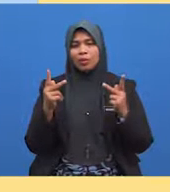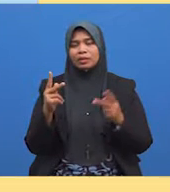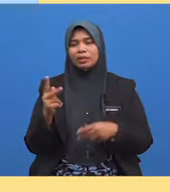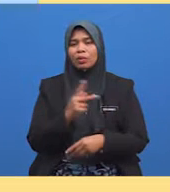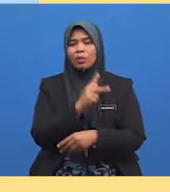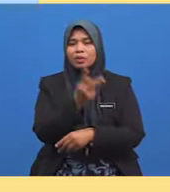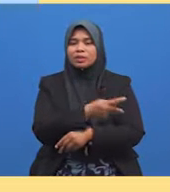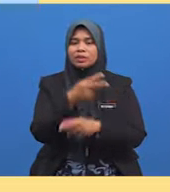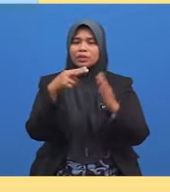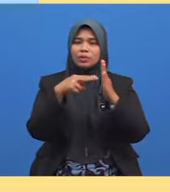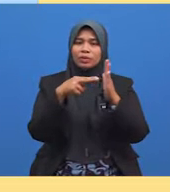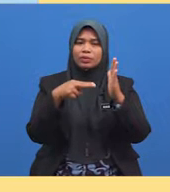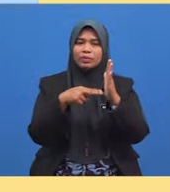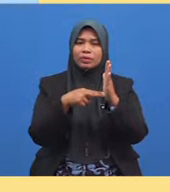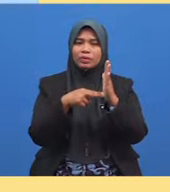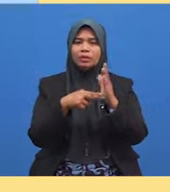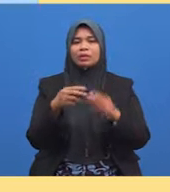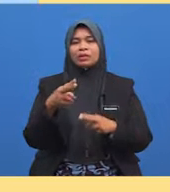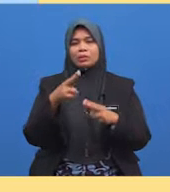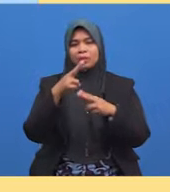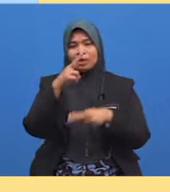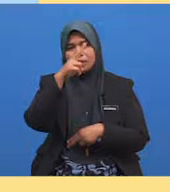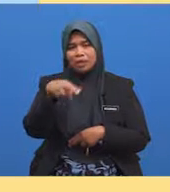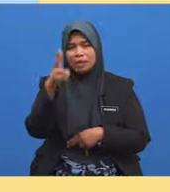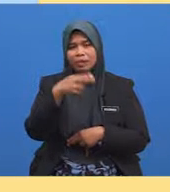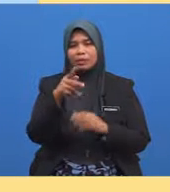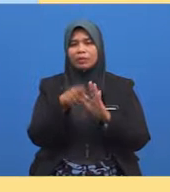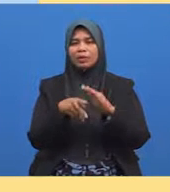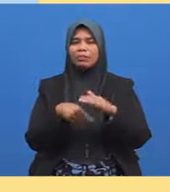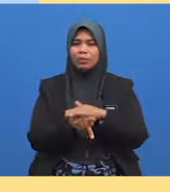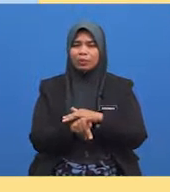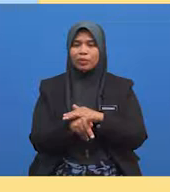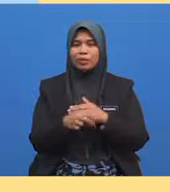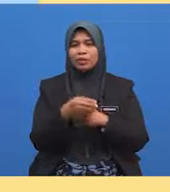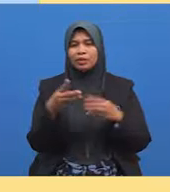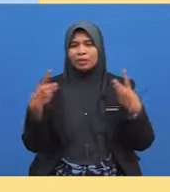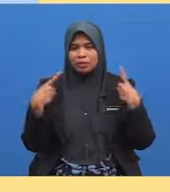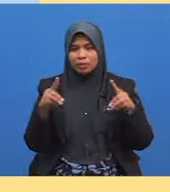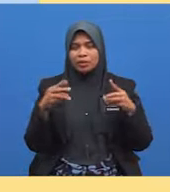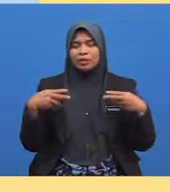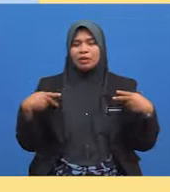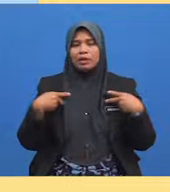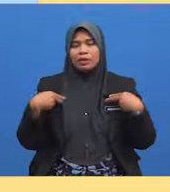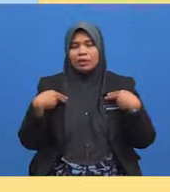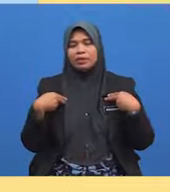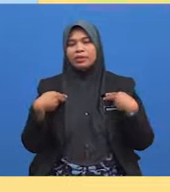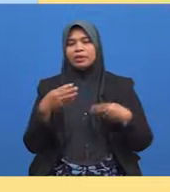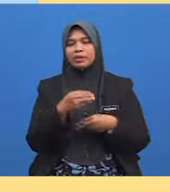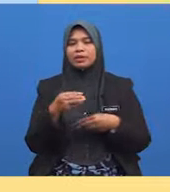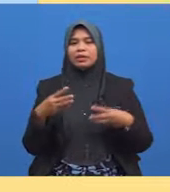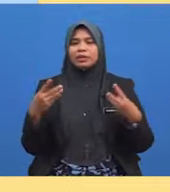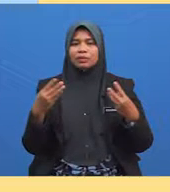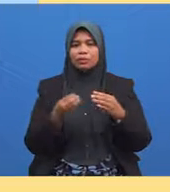undang-undang. Sebagai contoh, mengharamkan pembunuhan atau pemerdagangan haiwan dan tumbuhan yang